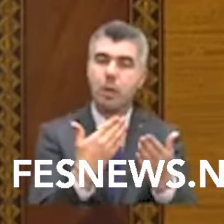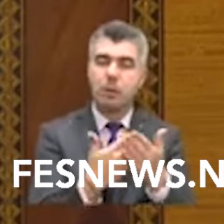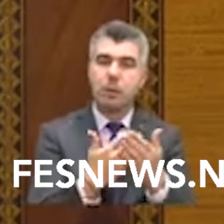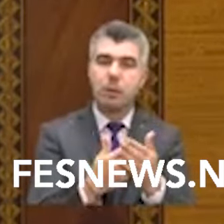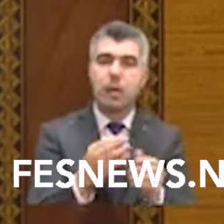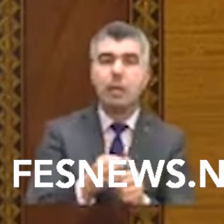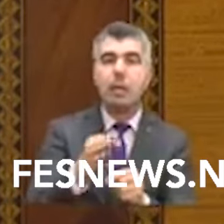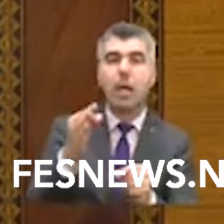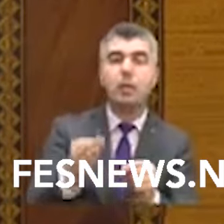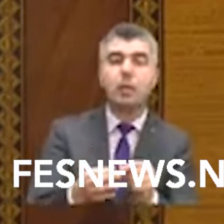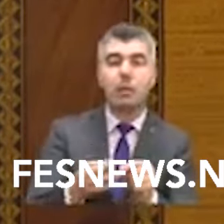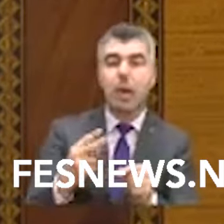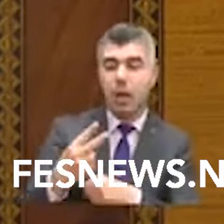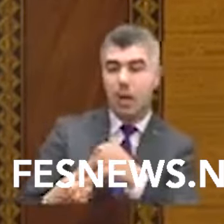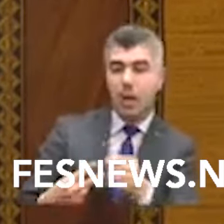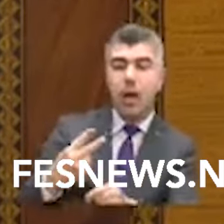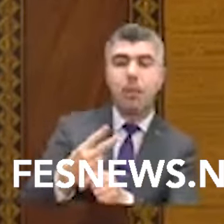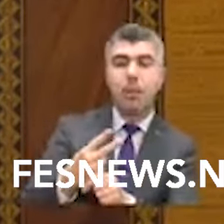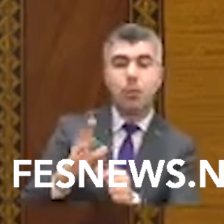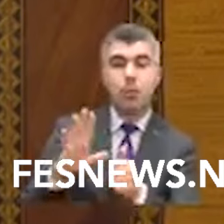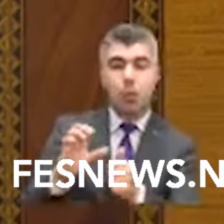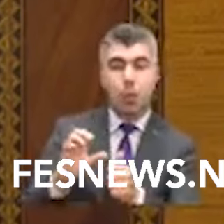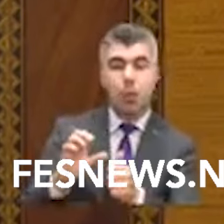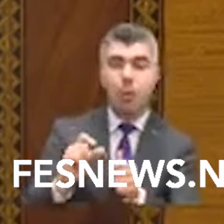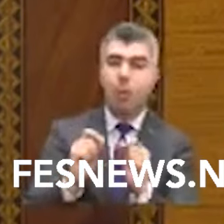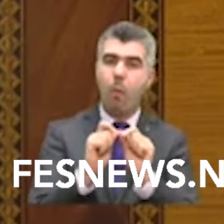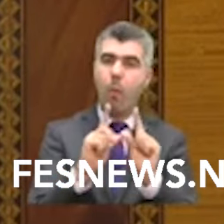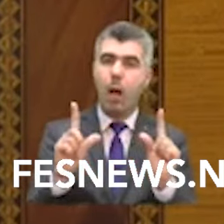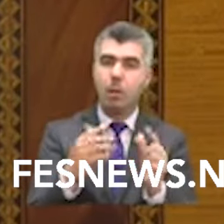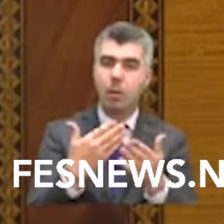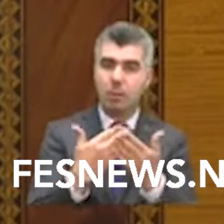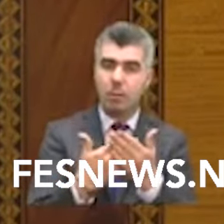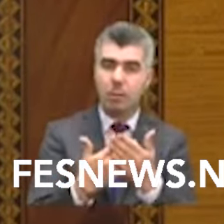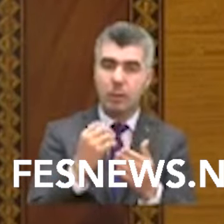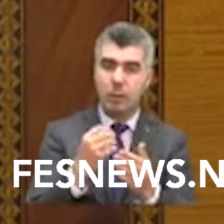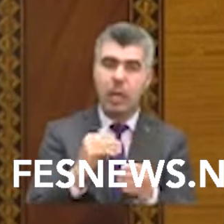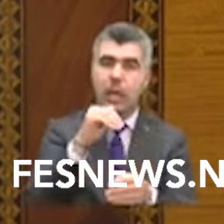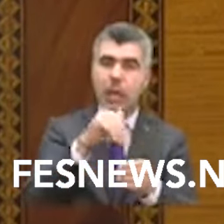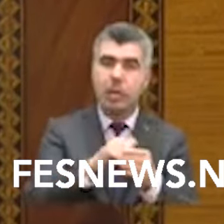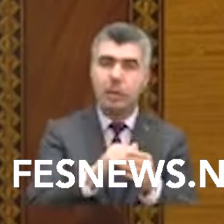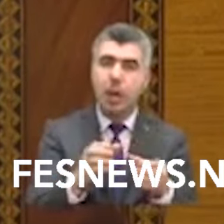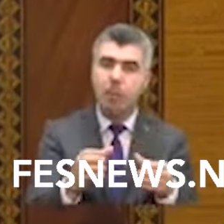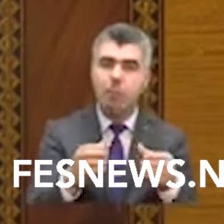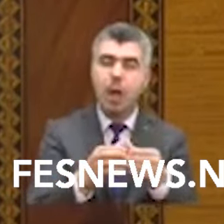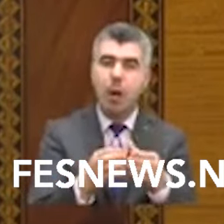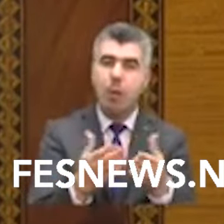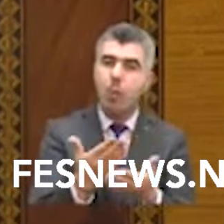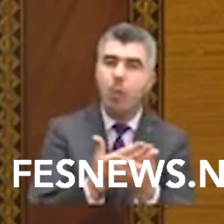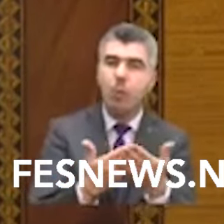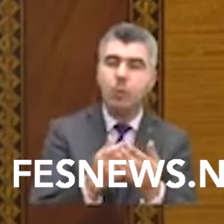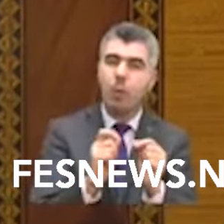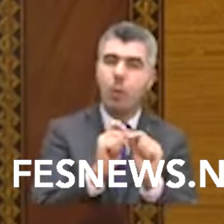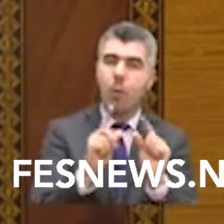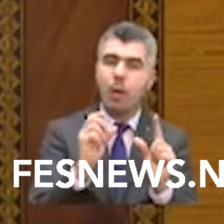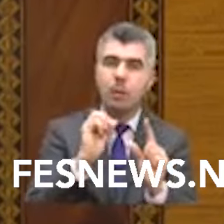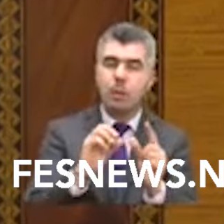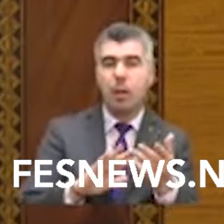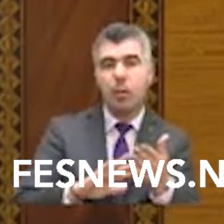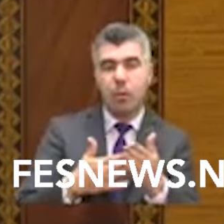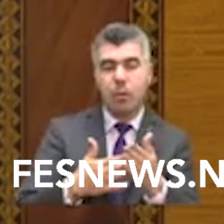ديال هاد العامين ونص هي واضحة وكتبين أن هاد الأغلبية عندها رؤية واضحة في جميع القطاعات وفي